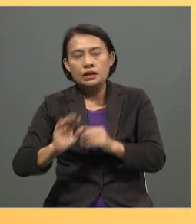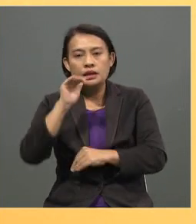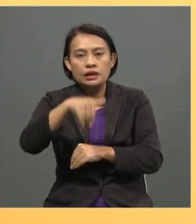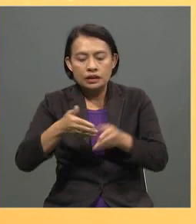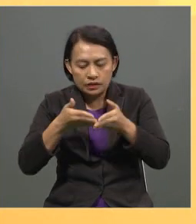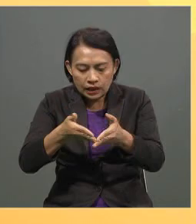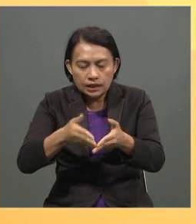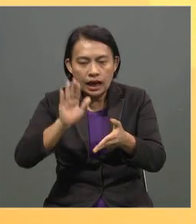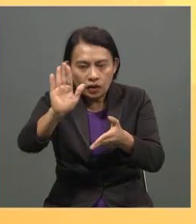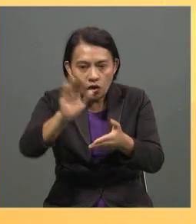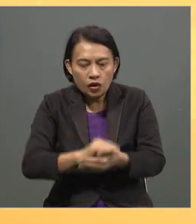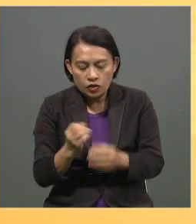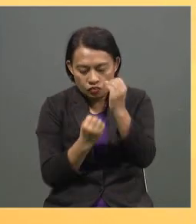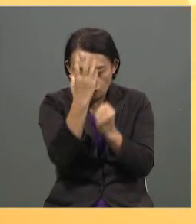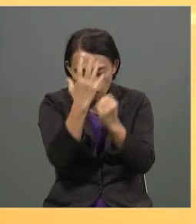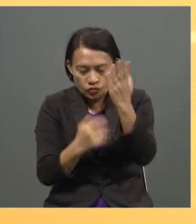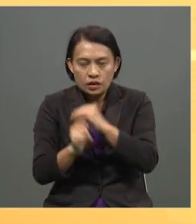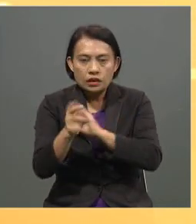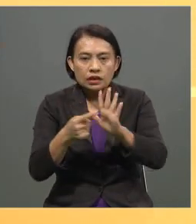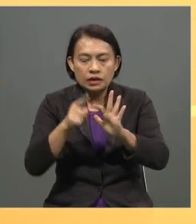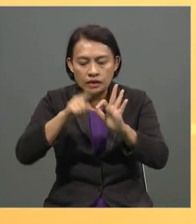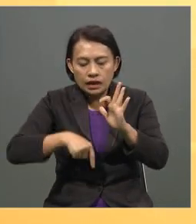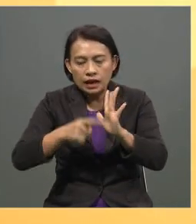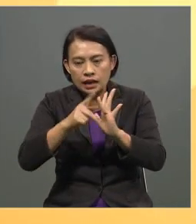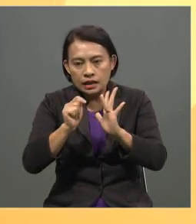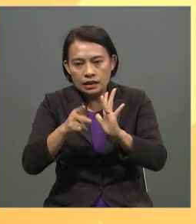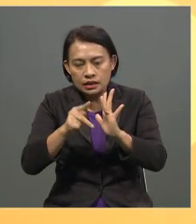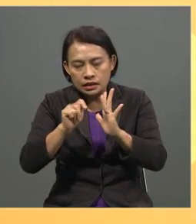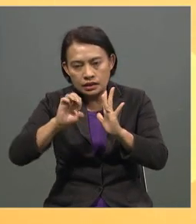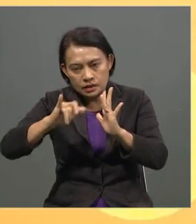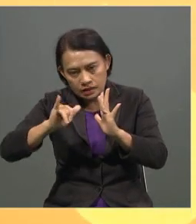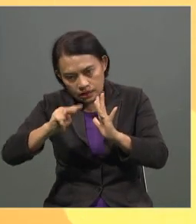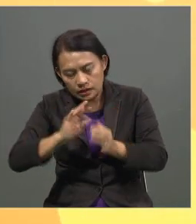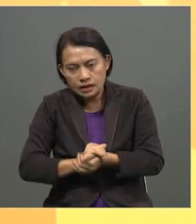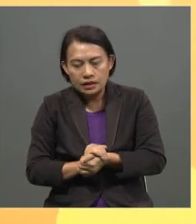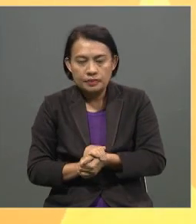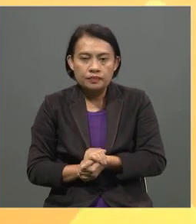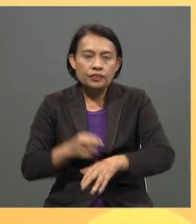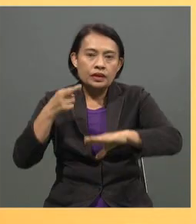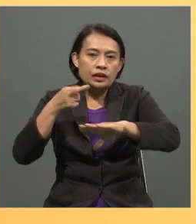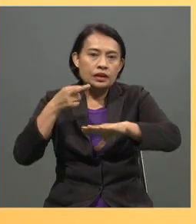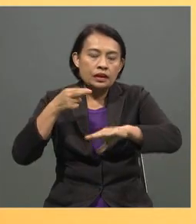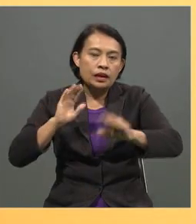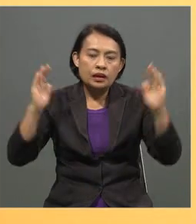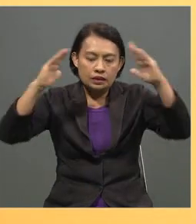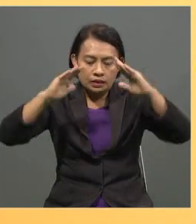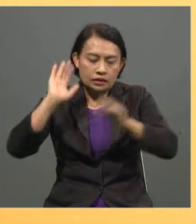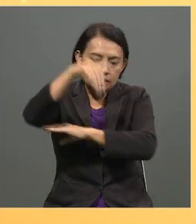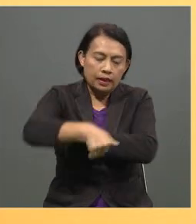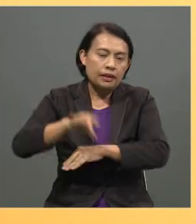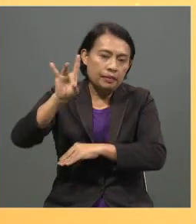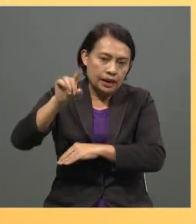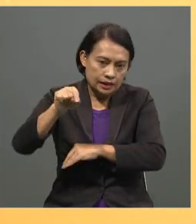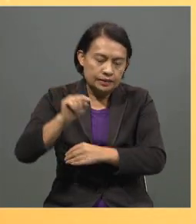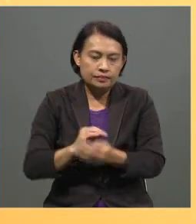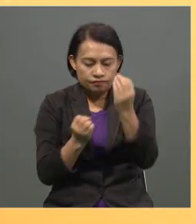สวนนาคราภิรมย์ท่าเตียนท่าเรือวัดโพธิ์ใต้สะพานพระราม 8ฝั่งธนบุรีที่สวนหลวงพระราม